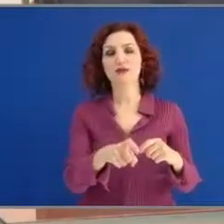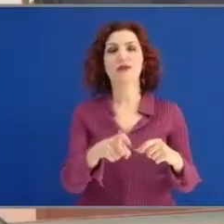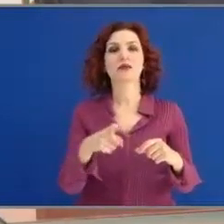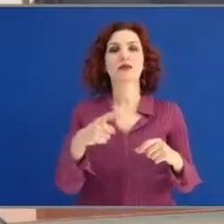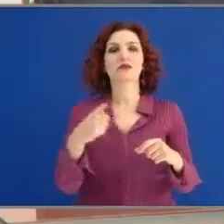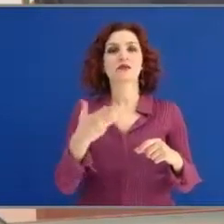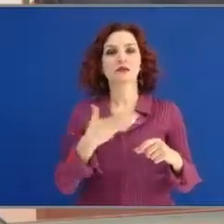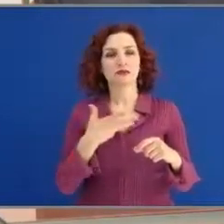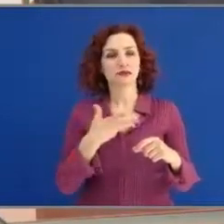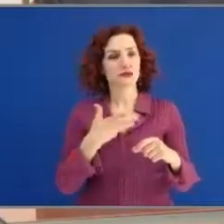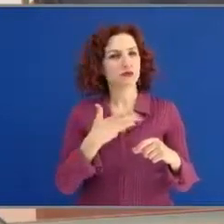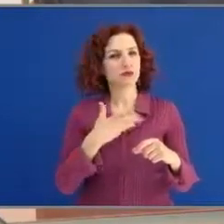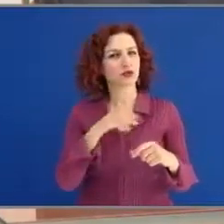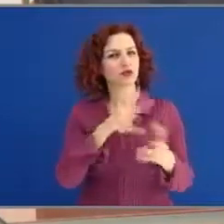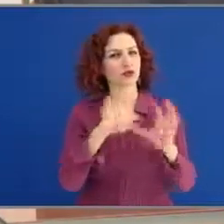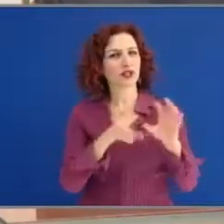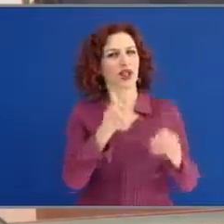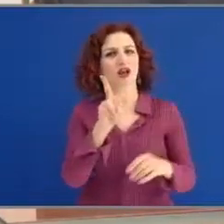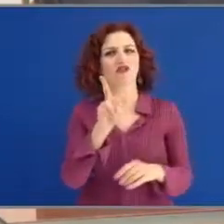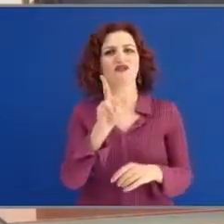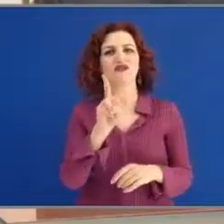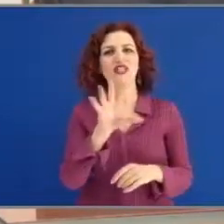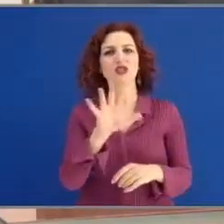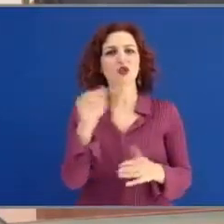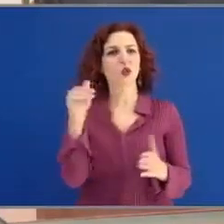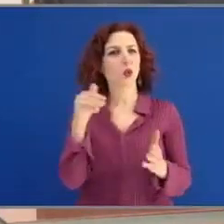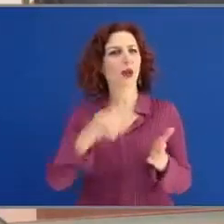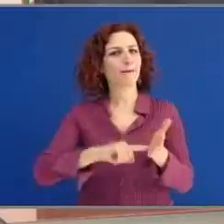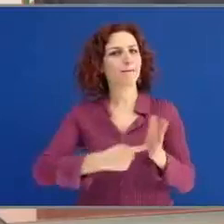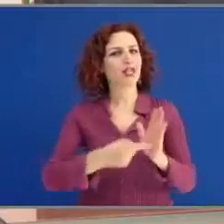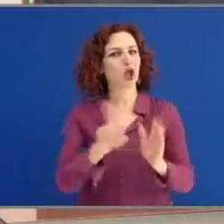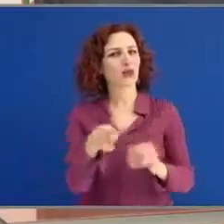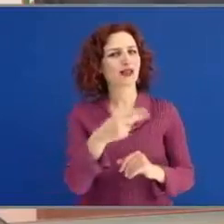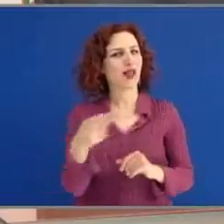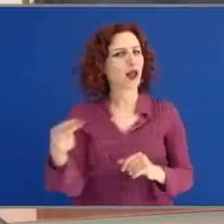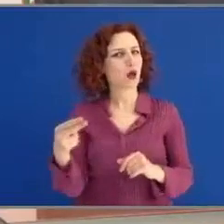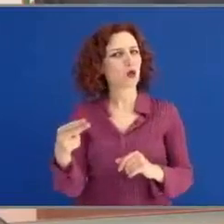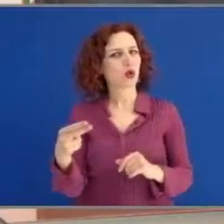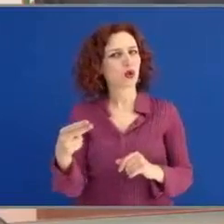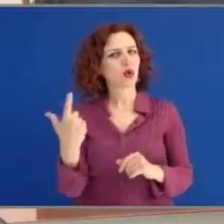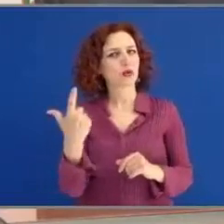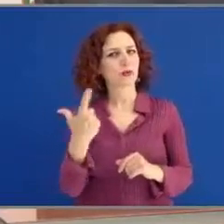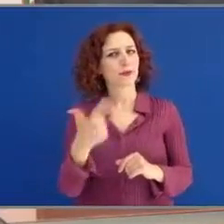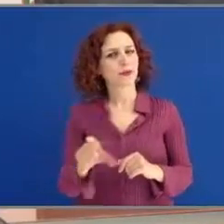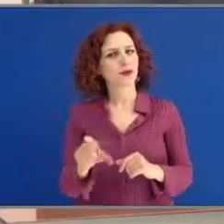circa 25 milioni di euro il centro per la